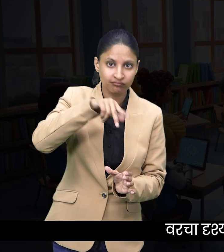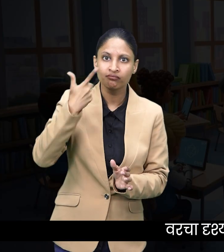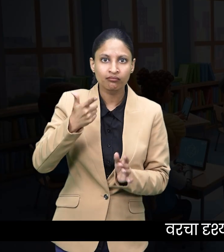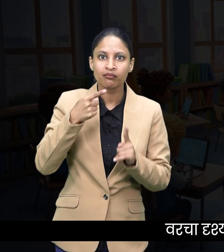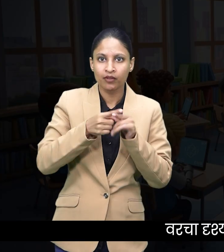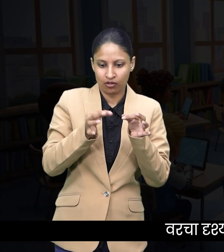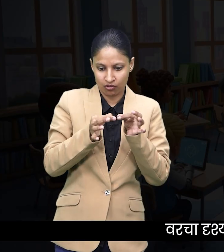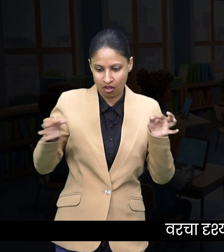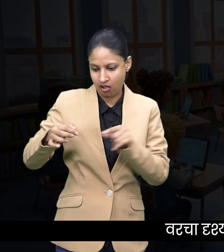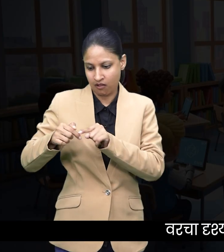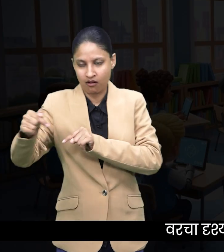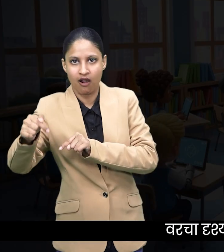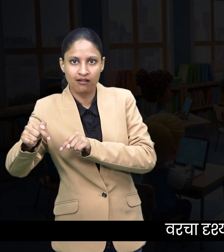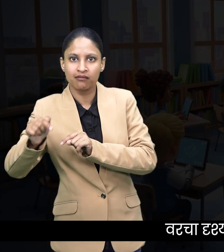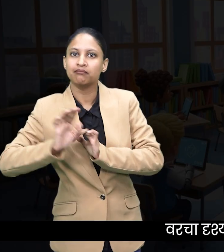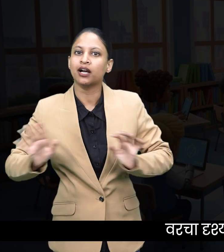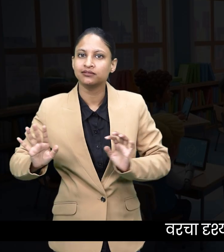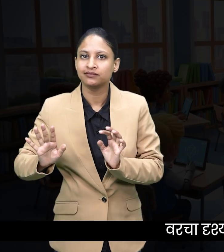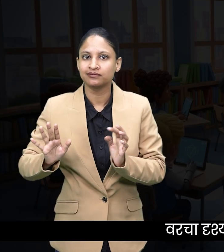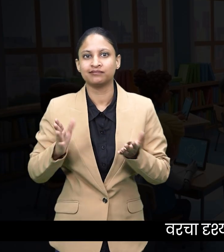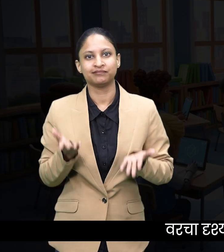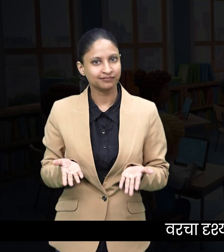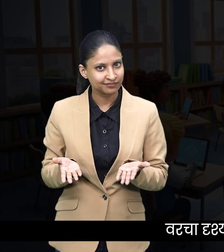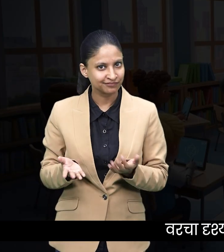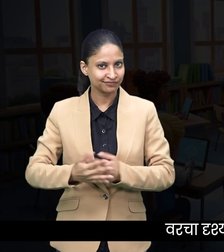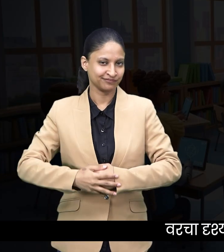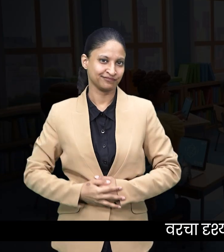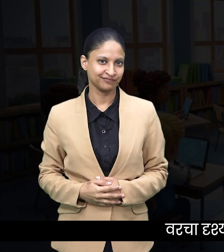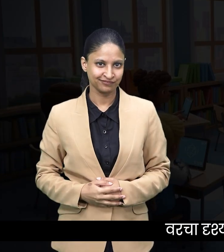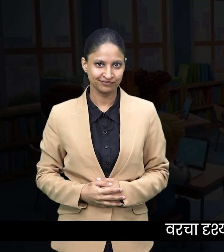वरचा दृश्य लांबी आणि रुंदी दाखवतो.